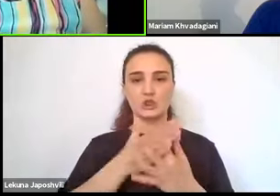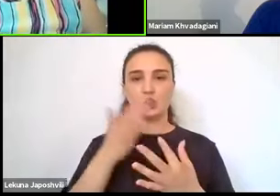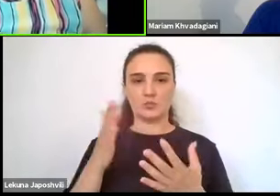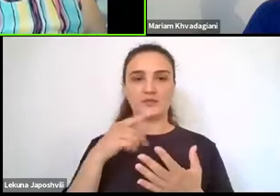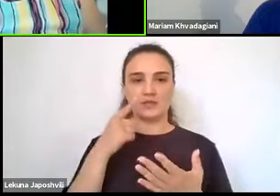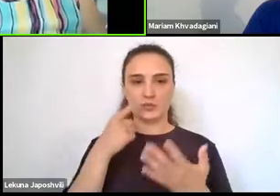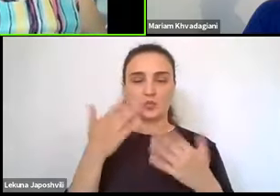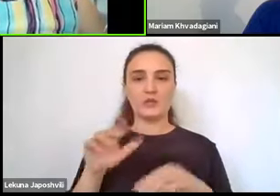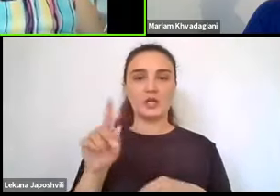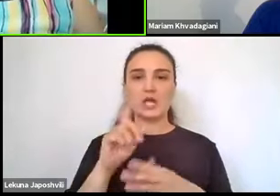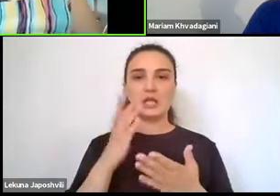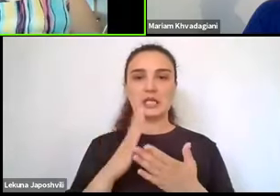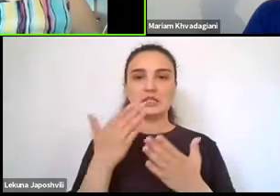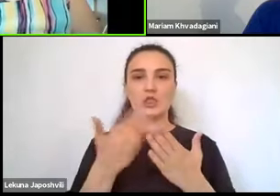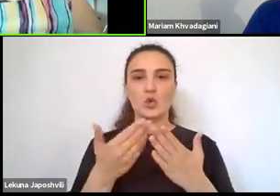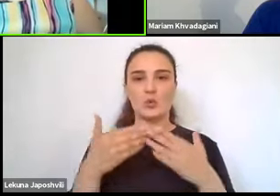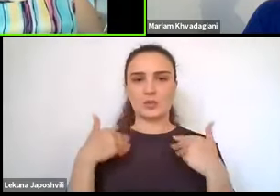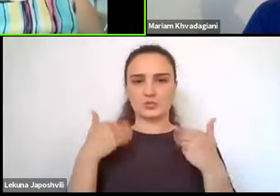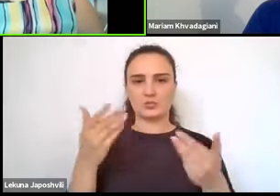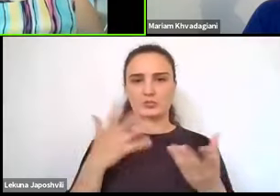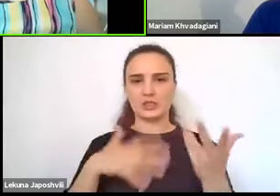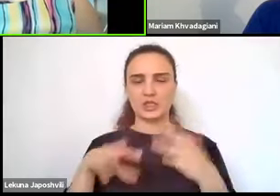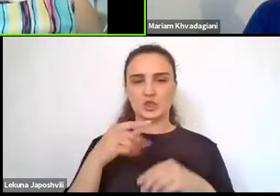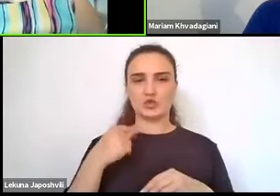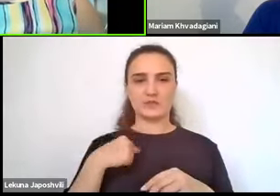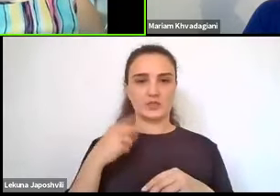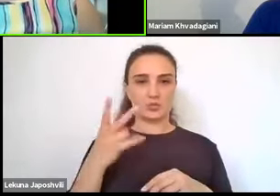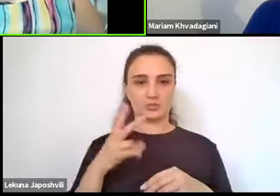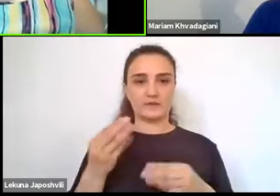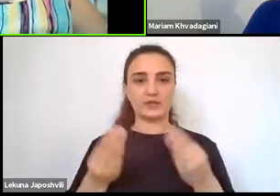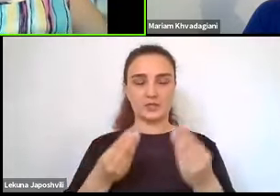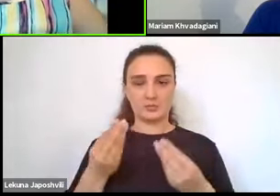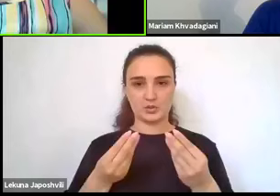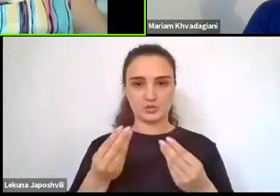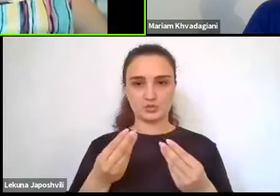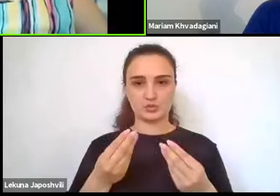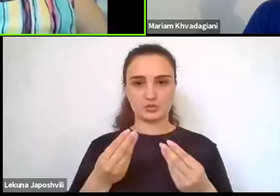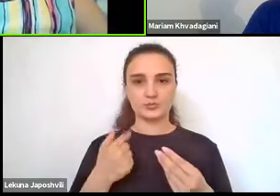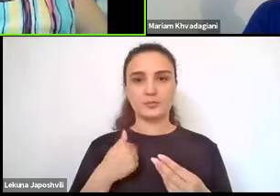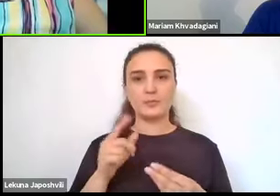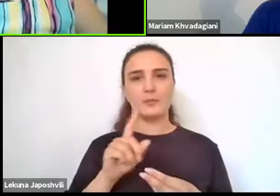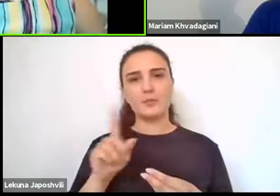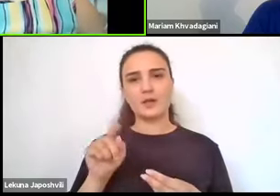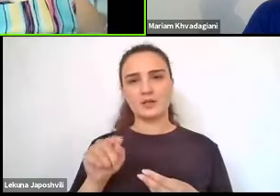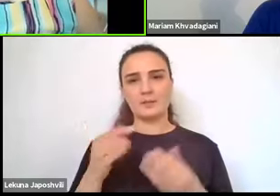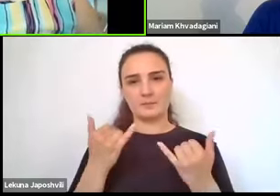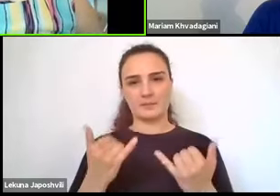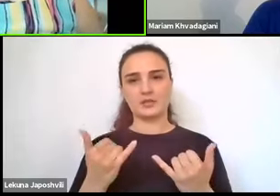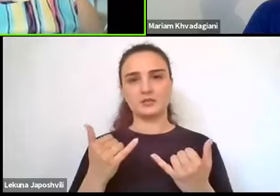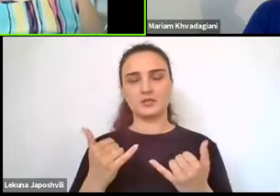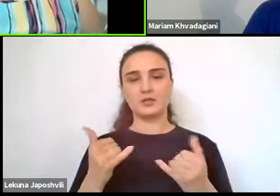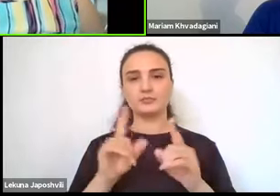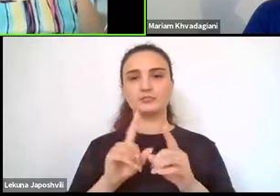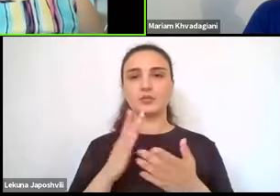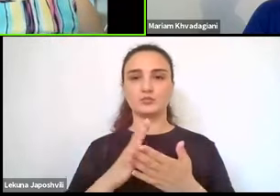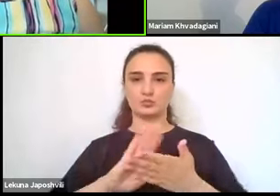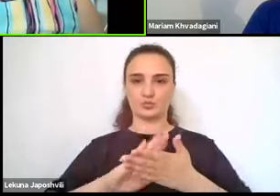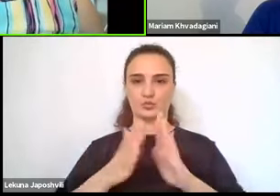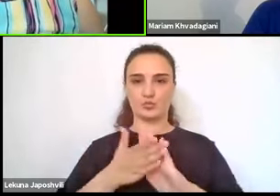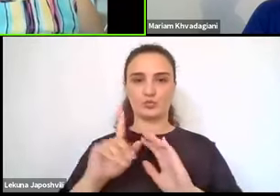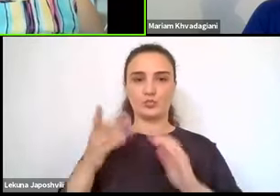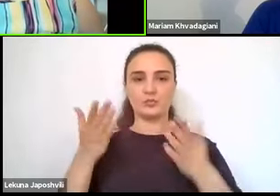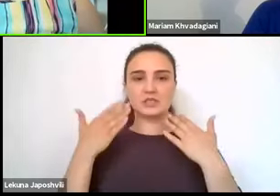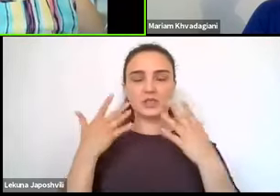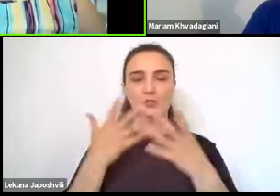არ არის რეკომენდებული რომ თლიანად ჩვენ წარმართოთ ეს თამაში და ჩვენ ვიყოთ თავარი მოქმედი გვინი, მაგრამ ეხლა არის ესეთი მოცემულობა, რომ